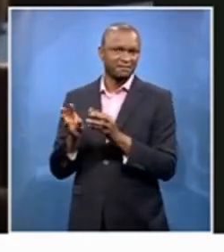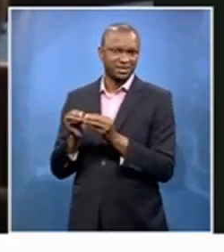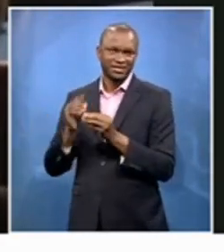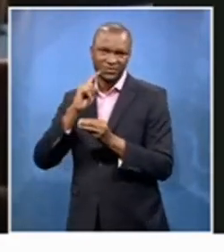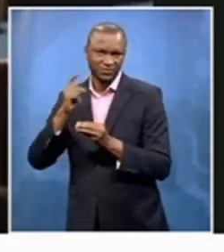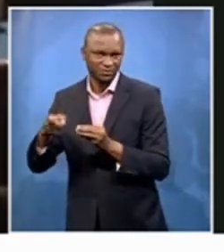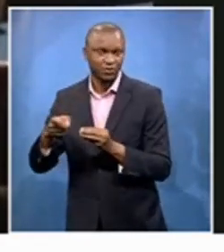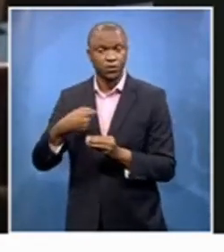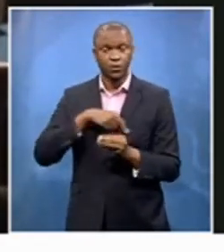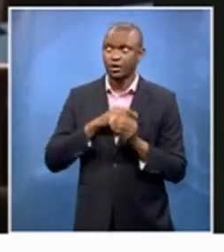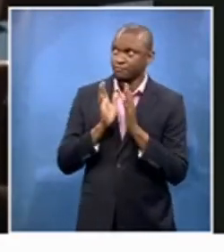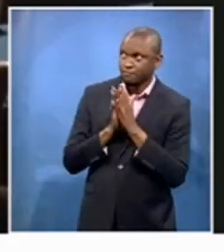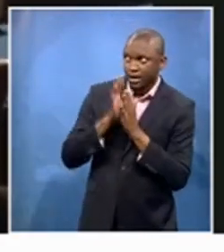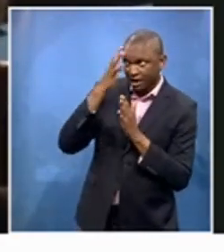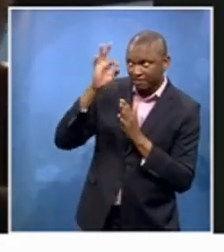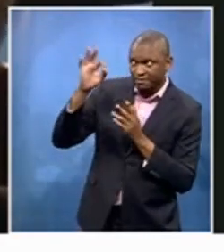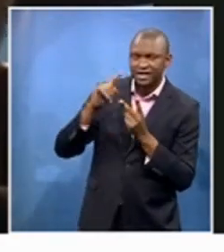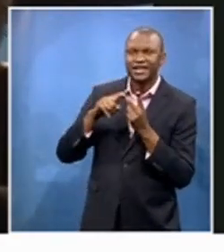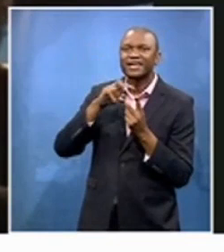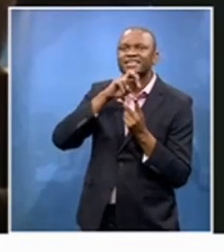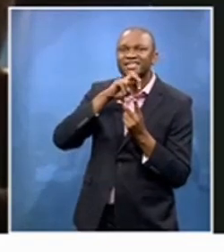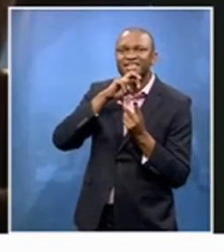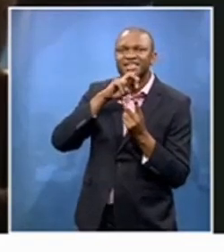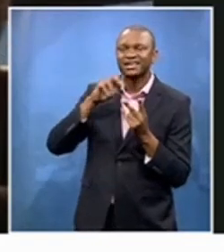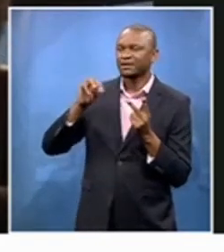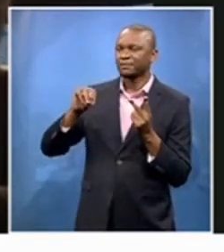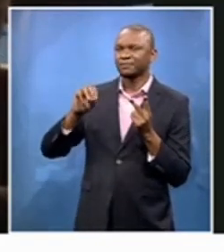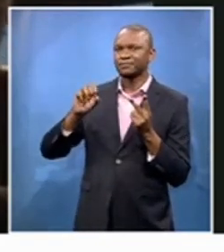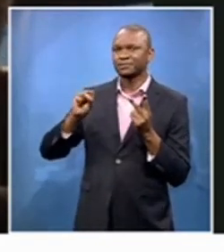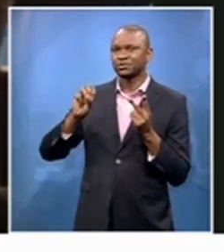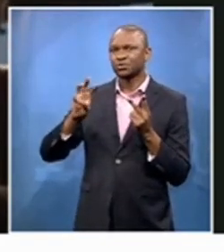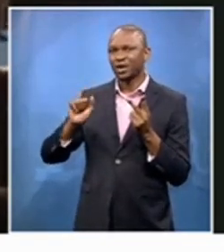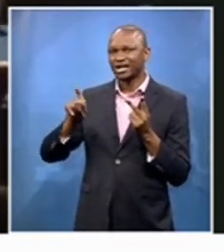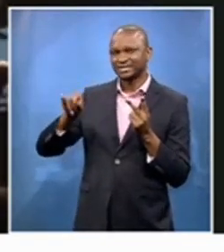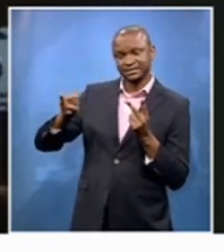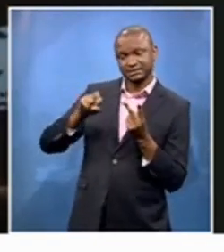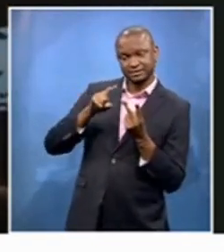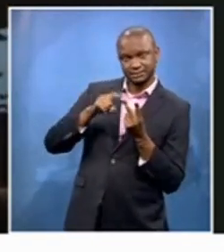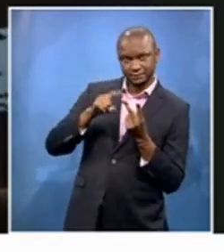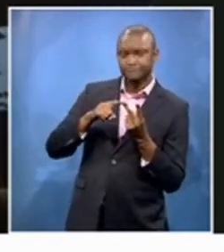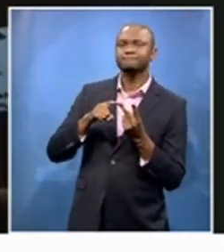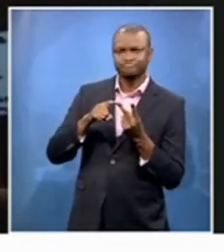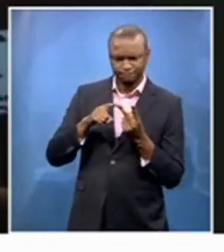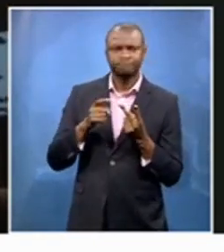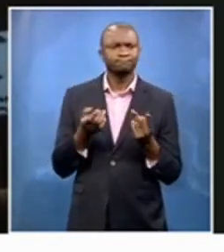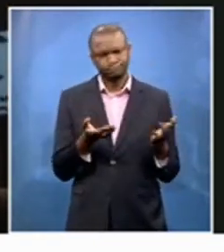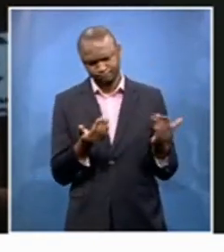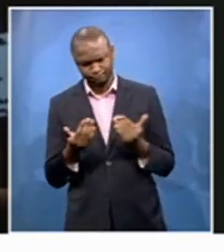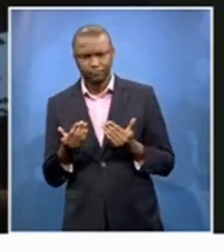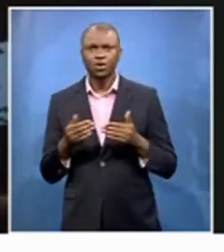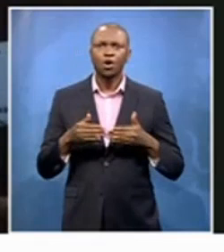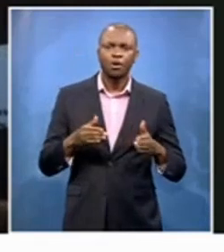Mswati wesithathu nohulumende wakhe akavule tinkulumo letaba senzaweni lapho khona onke eMaSwati ngetinhlangothi tawo